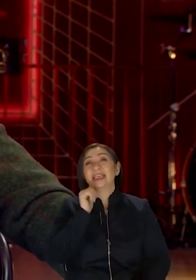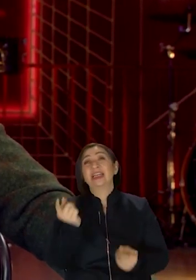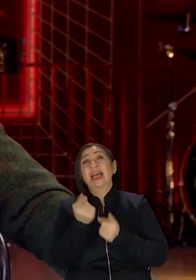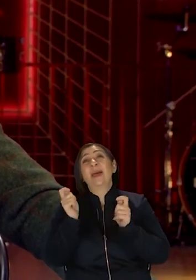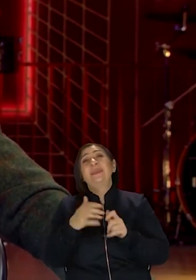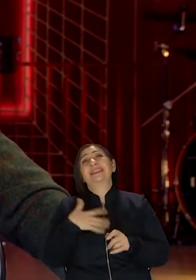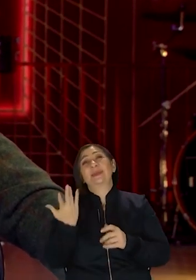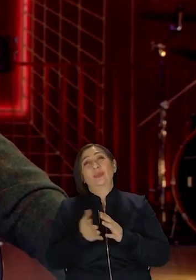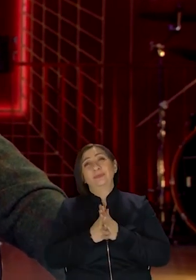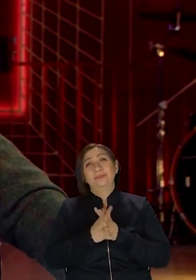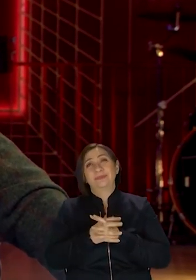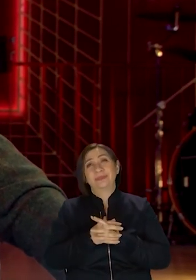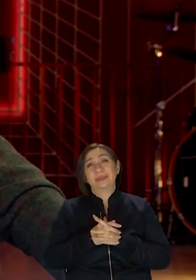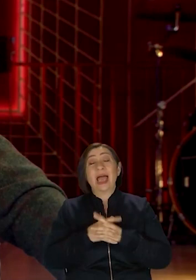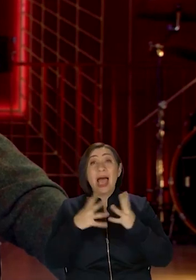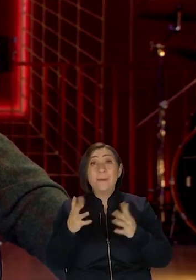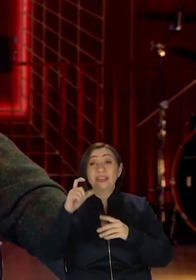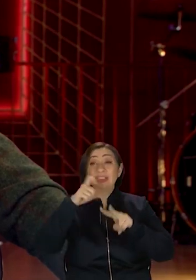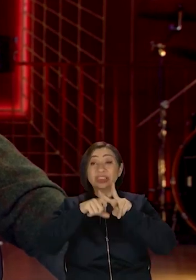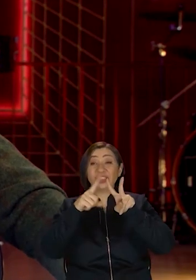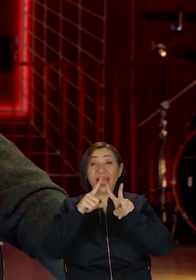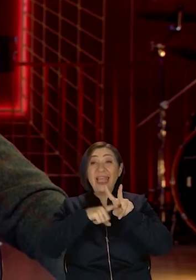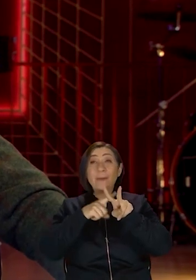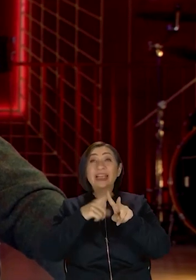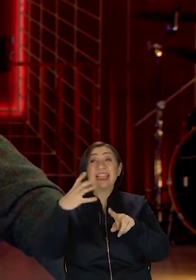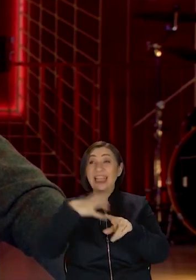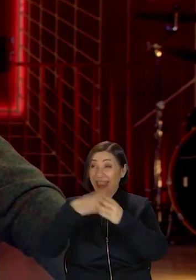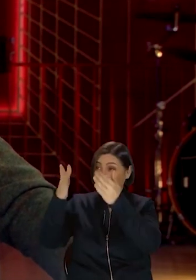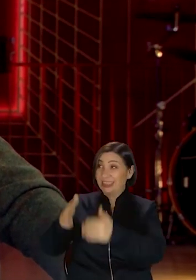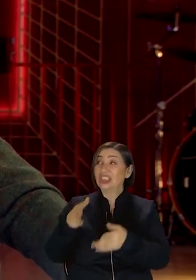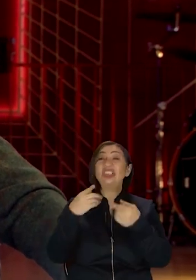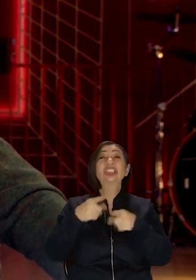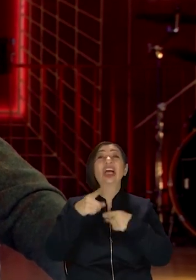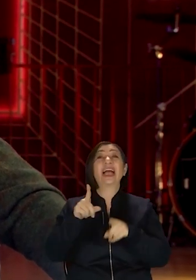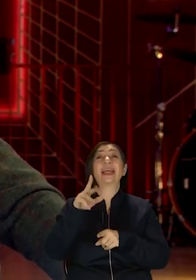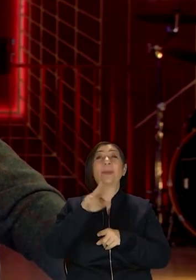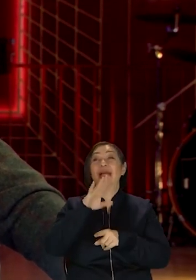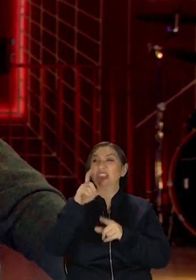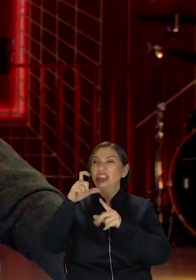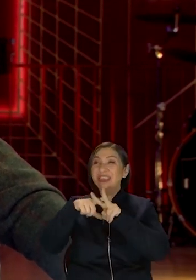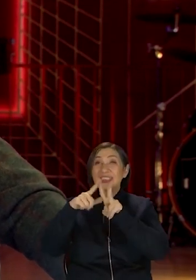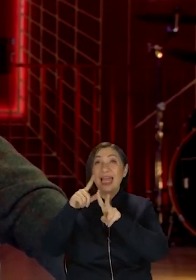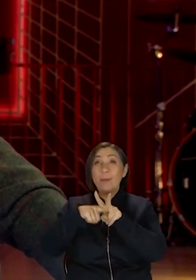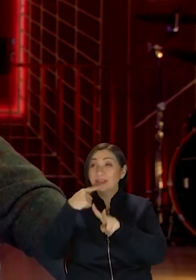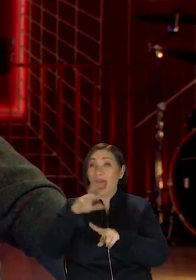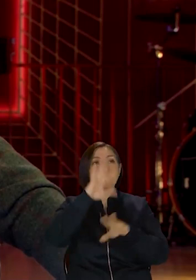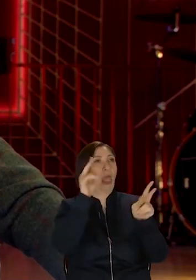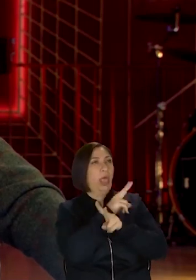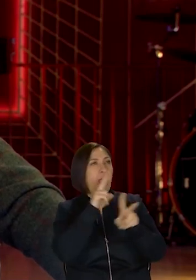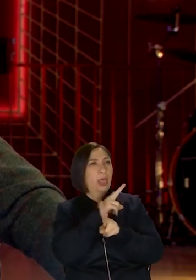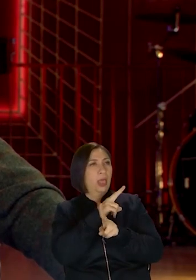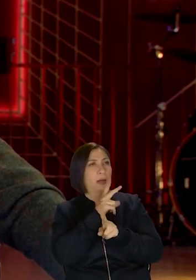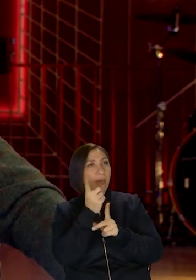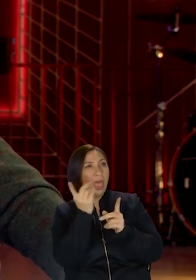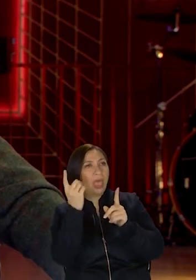yapmak istemiyorum. Ama Can Yaman'ın kendisi şaka zaten. Can Yaman deyince herkes gülüyor. Peşine bir espri